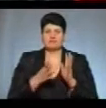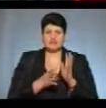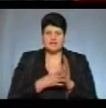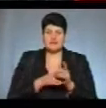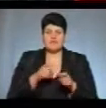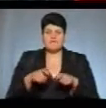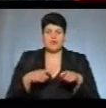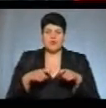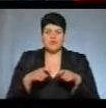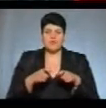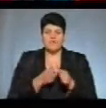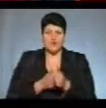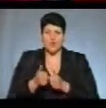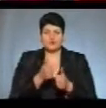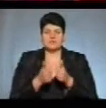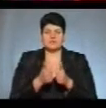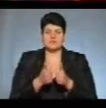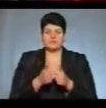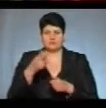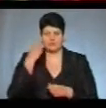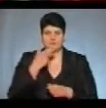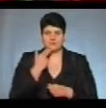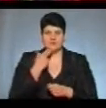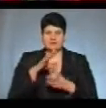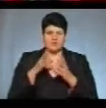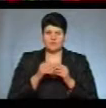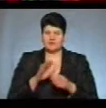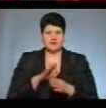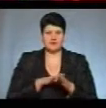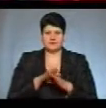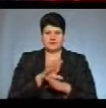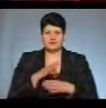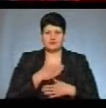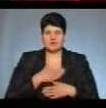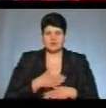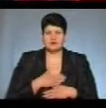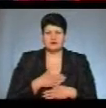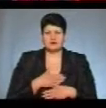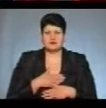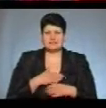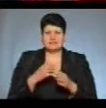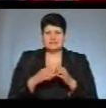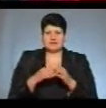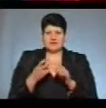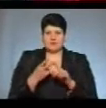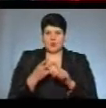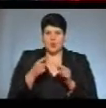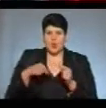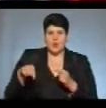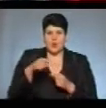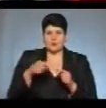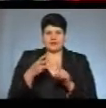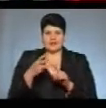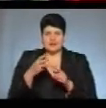Кубку світу з біатлону в Італії. Загалом не зовсім задоволений, тому що на середині другого кола і третє